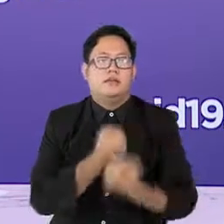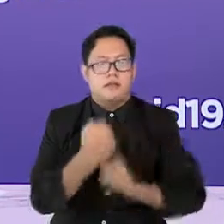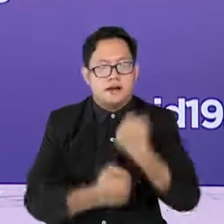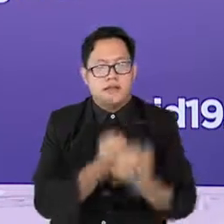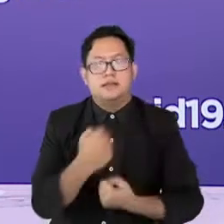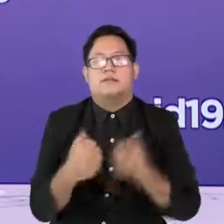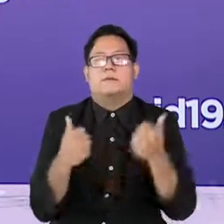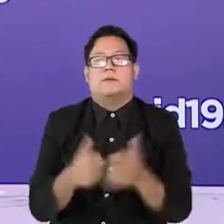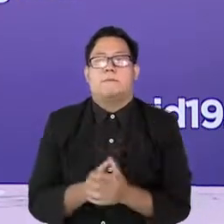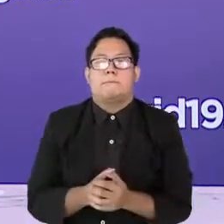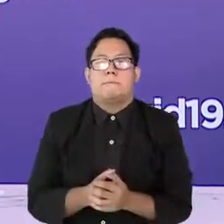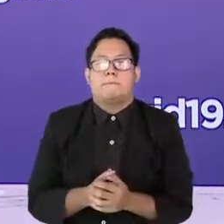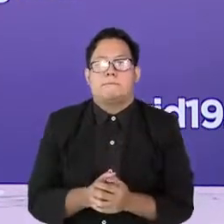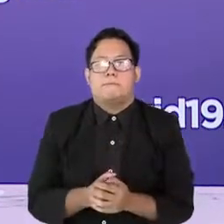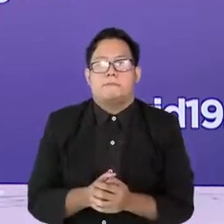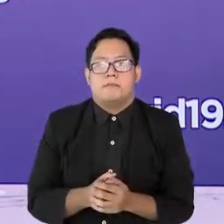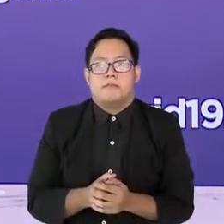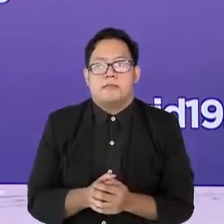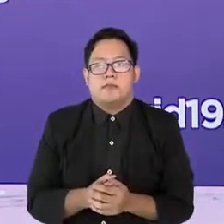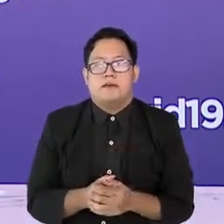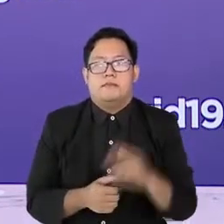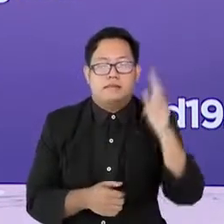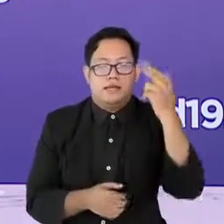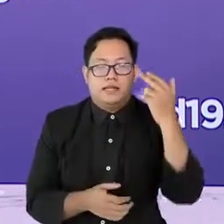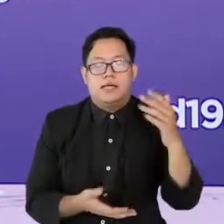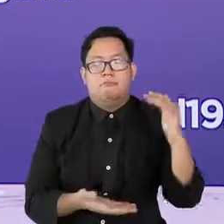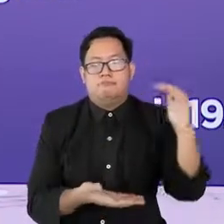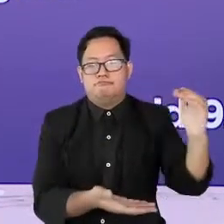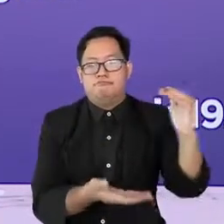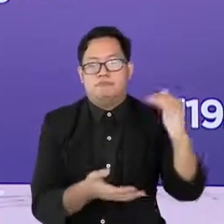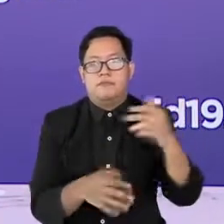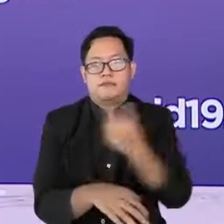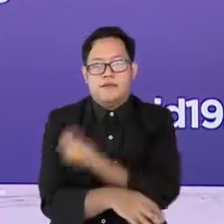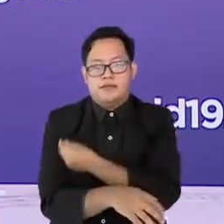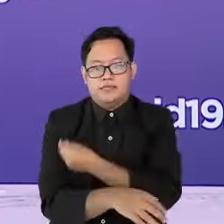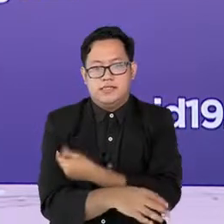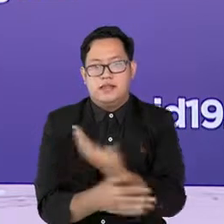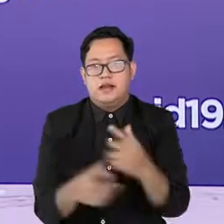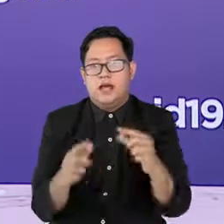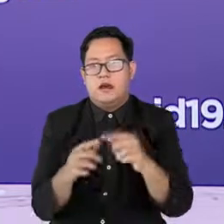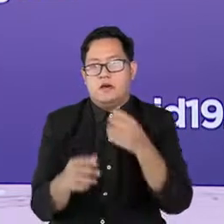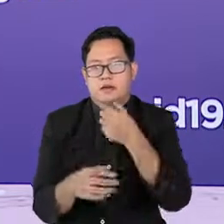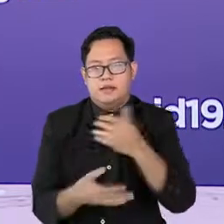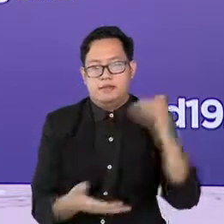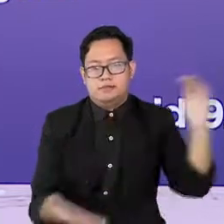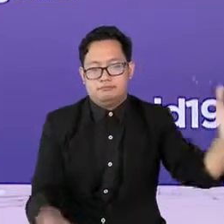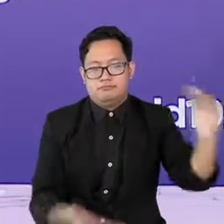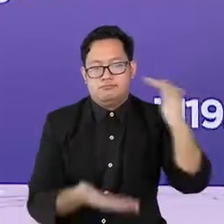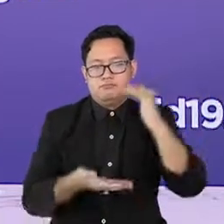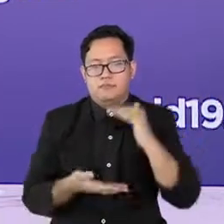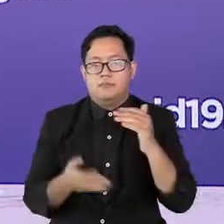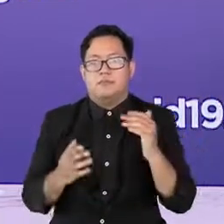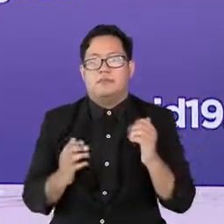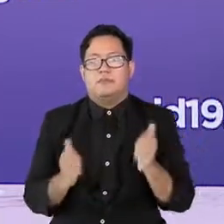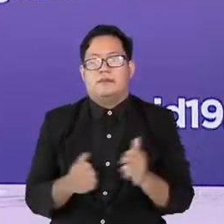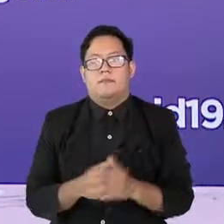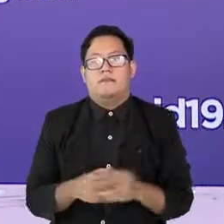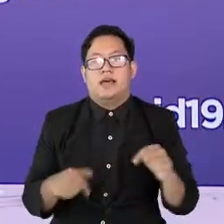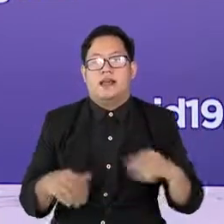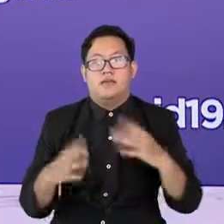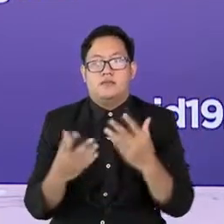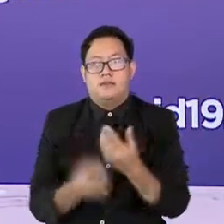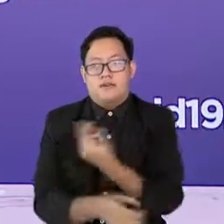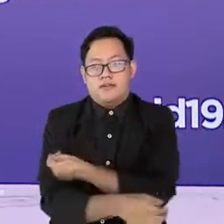mengamankan pasokan vaksin termasuk juga alat kesehatan dan obat-obatan saat ini jumlah vaksin coffee